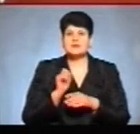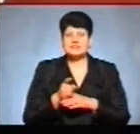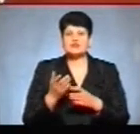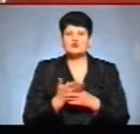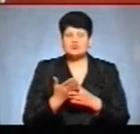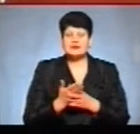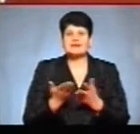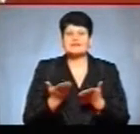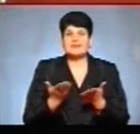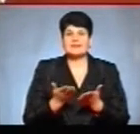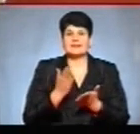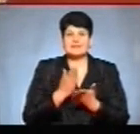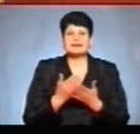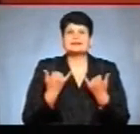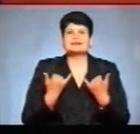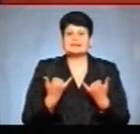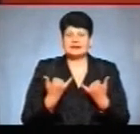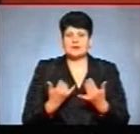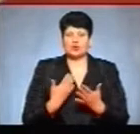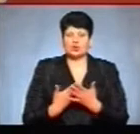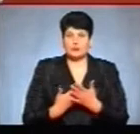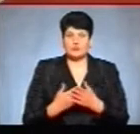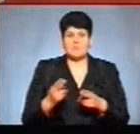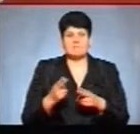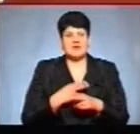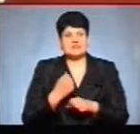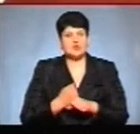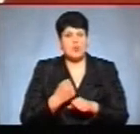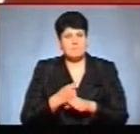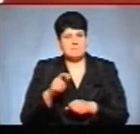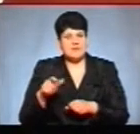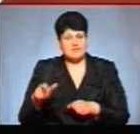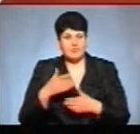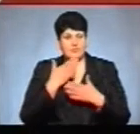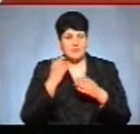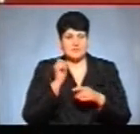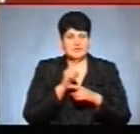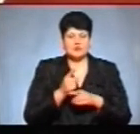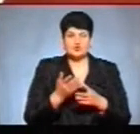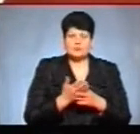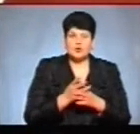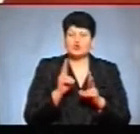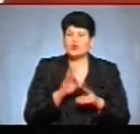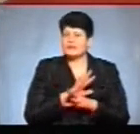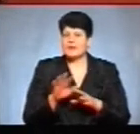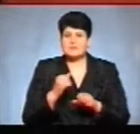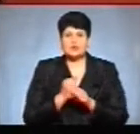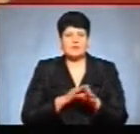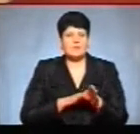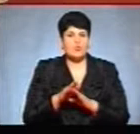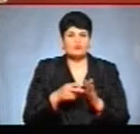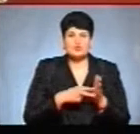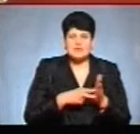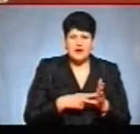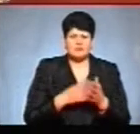які діють нині, тобто безробітні, які не мають права на призначення субсидій, ті, хто не працює на повну ставку, і